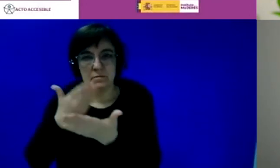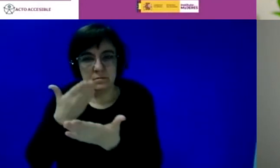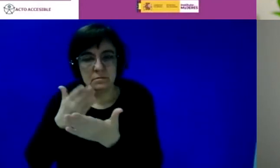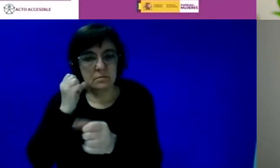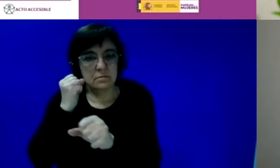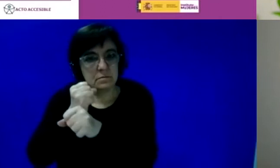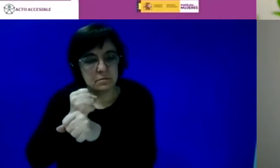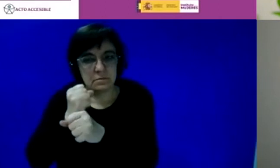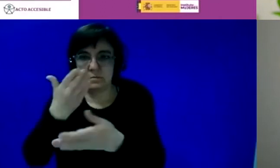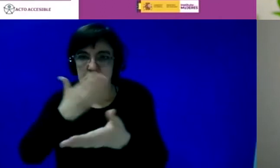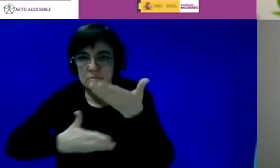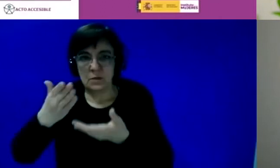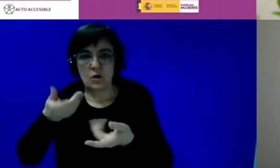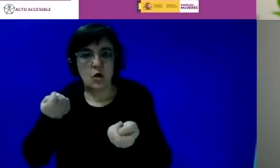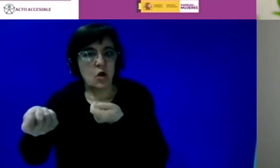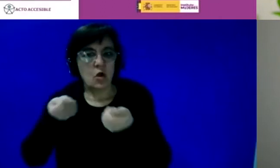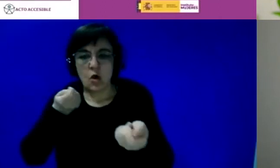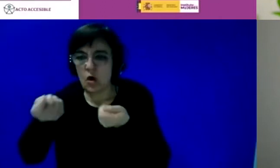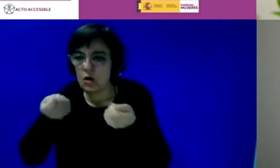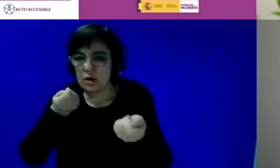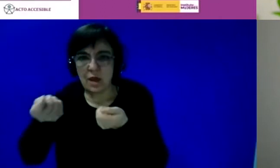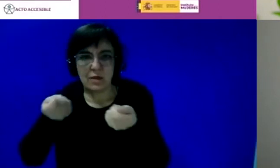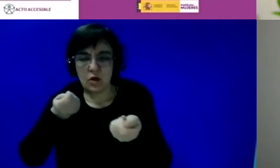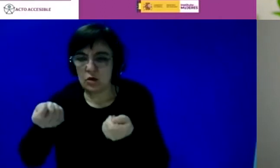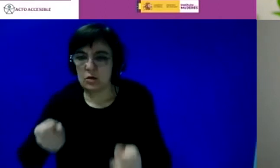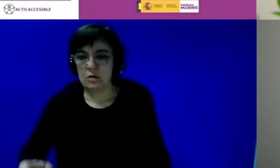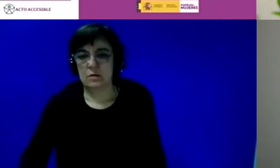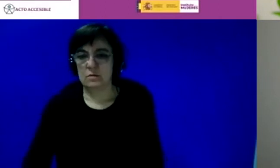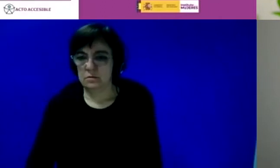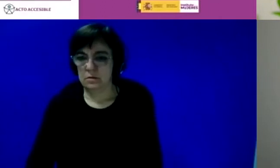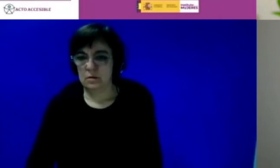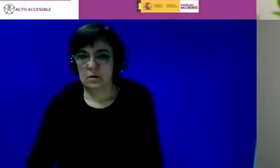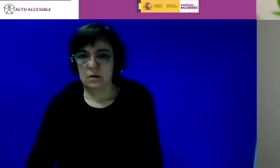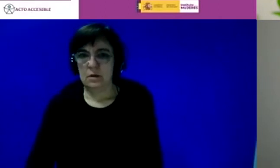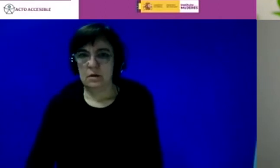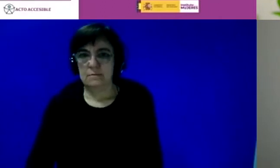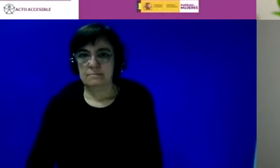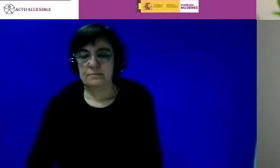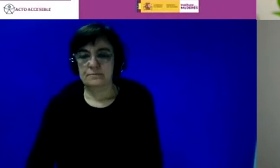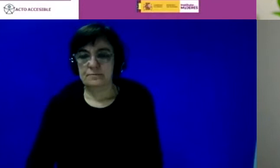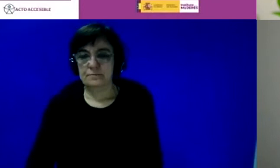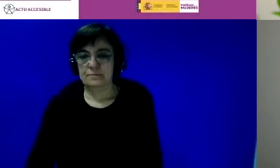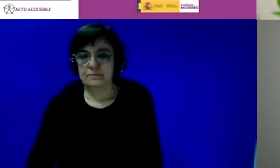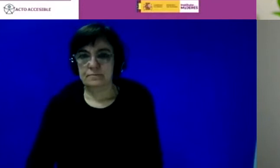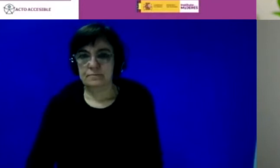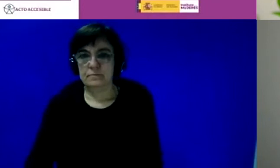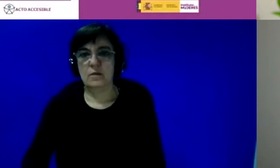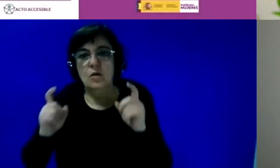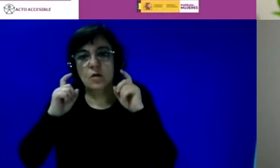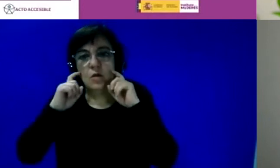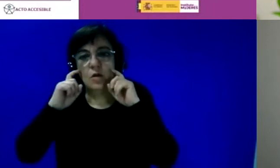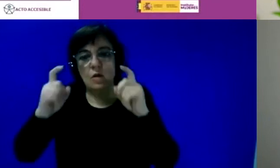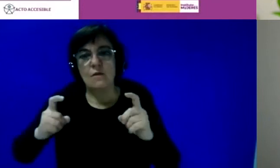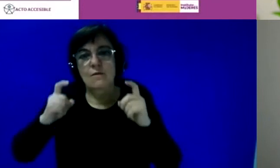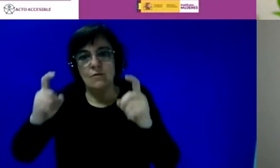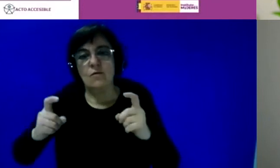дуже швидка і негайна, всіх міжнародних інституцій. The efforts of all international agencies and institutions need